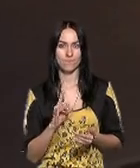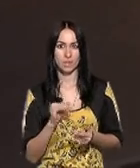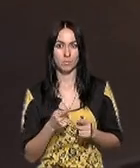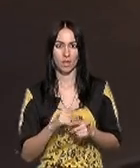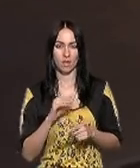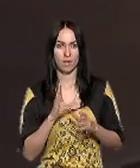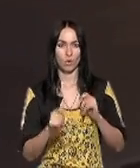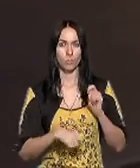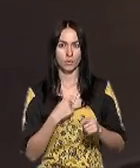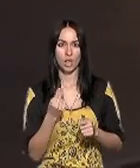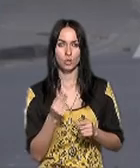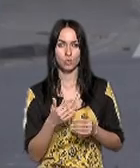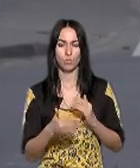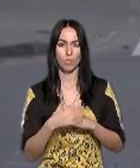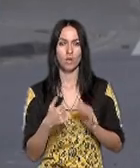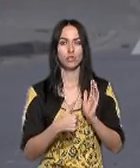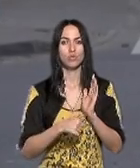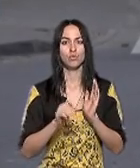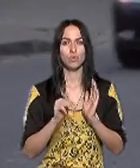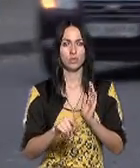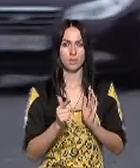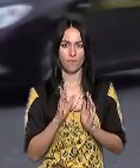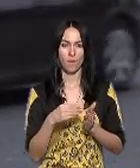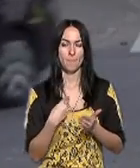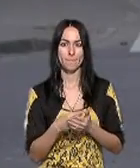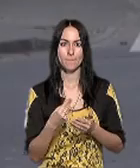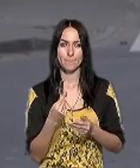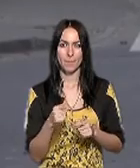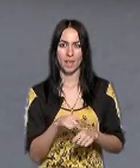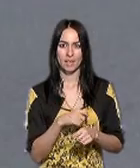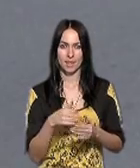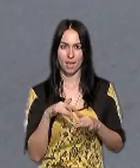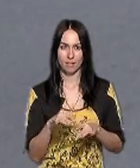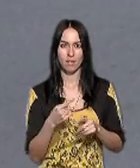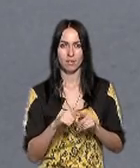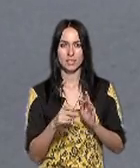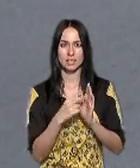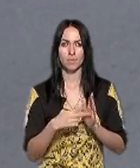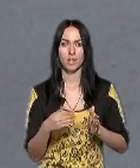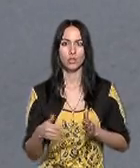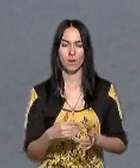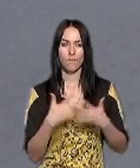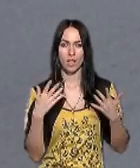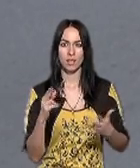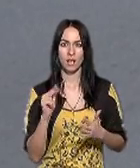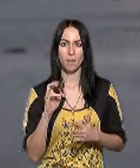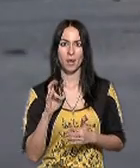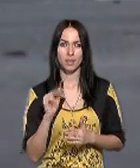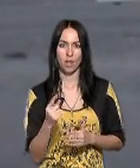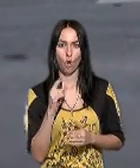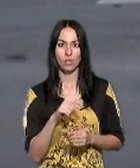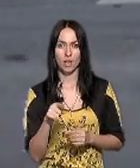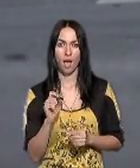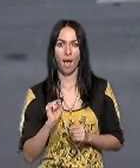майже 600 тисяч гривень. У матеріалах справи йдеться про 17 доріг. Велика Панасівська – одна з них. Асфальтову крихту